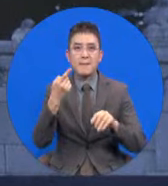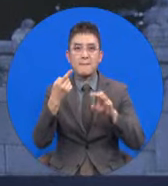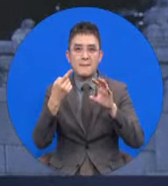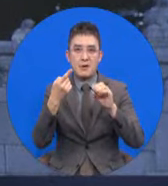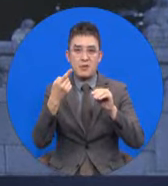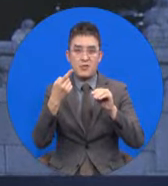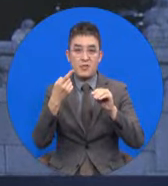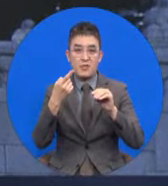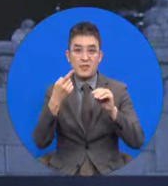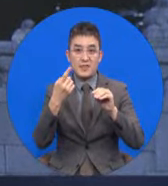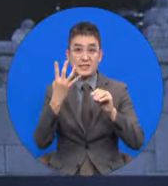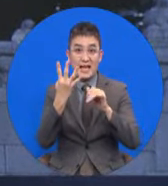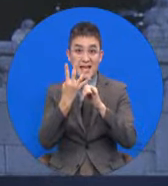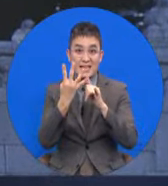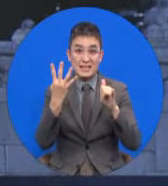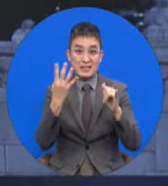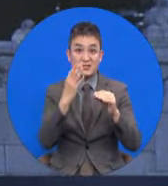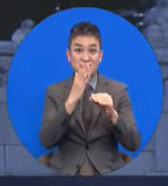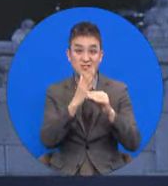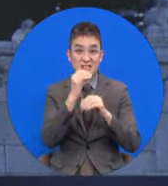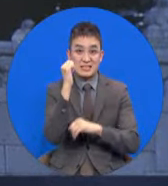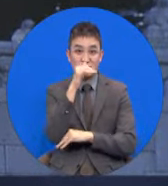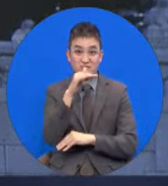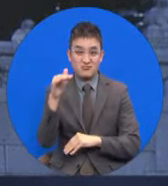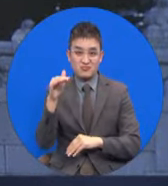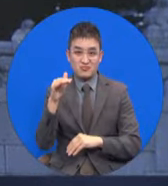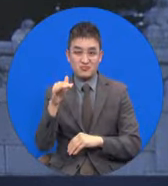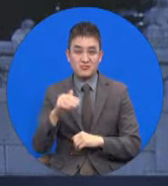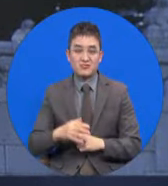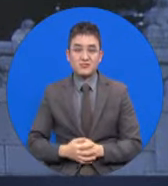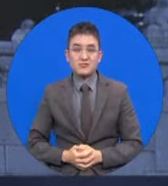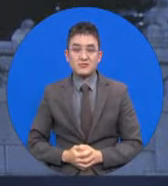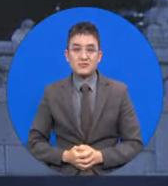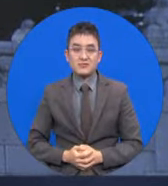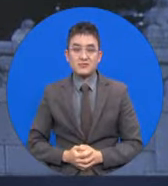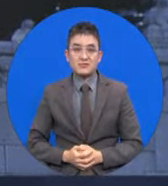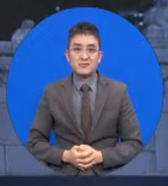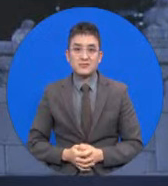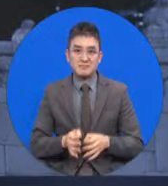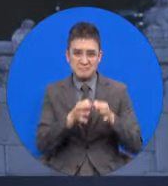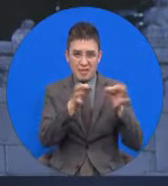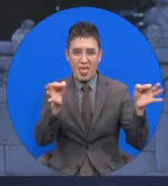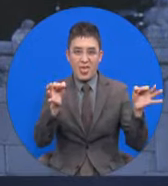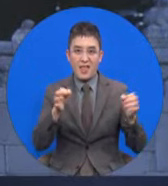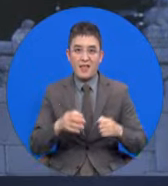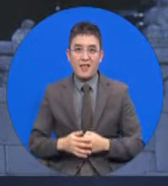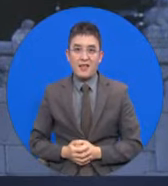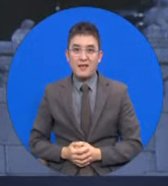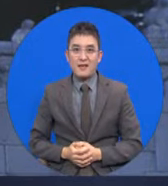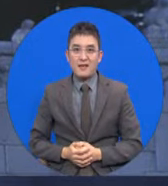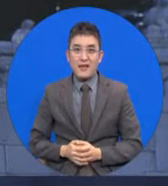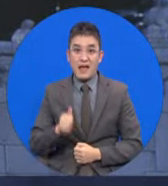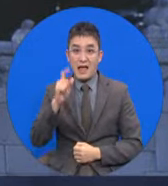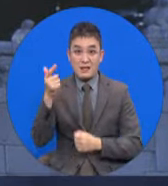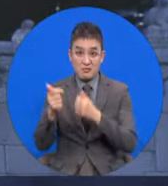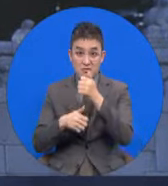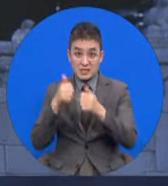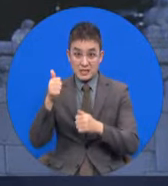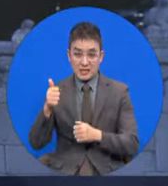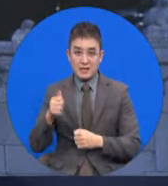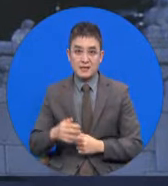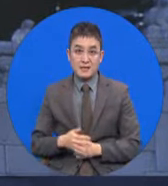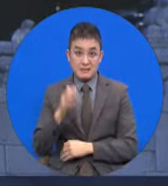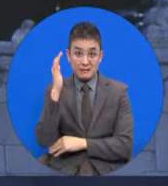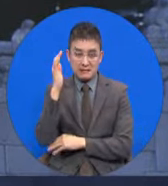그러면 1인당 한 25만 원씩 지역화폐를 지급하겠다라는 얘기를 했고요. 한동훈 비대위원장은 아무래도 국회 세종